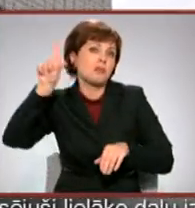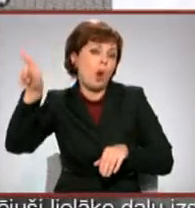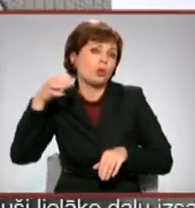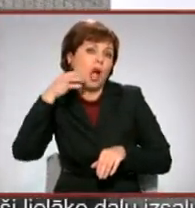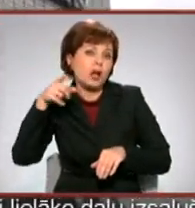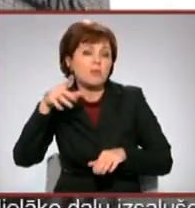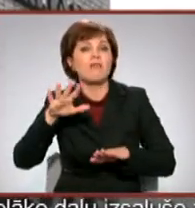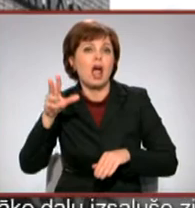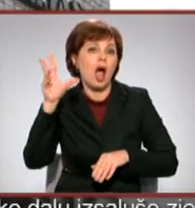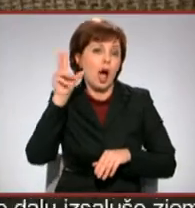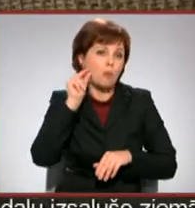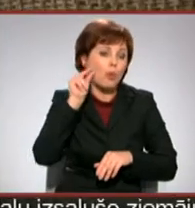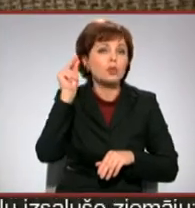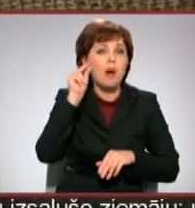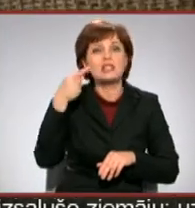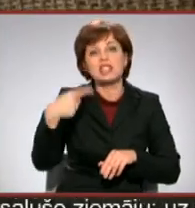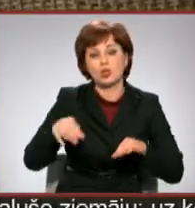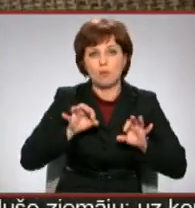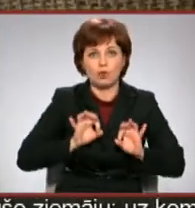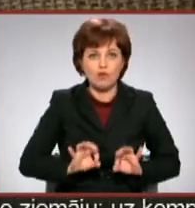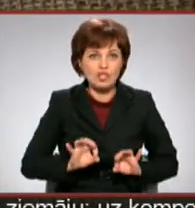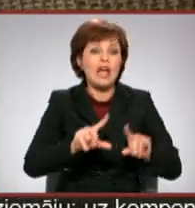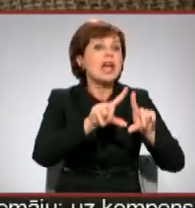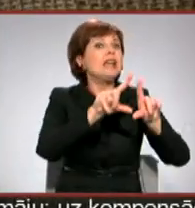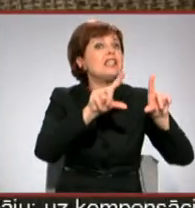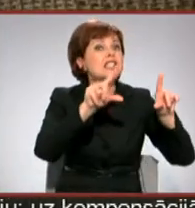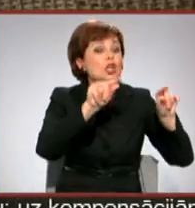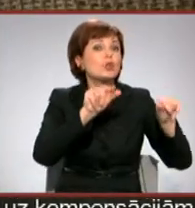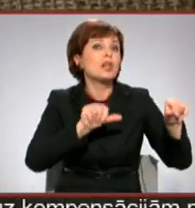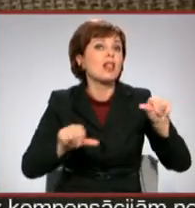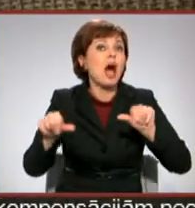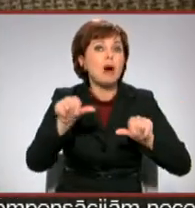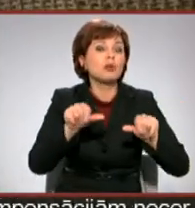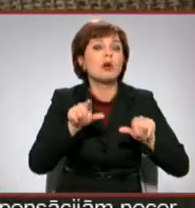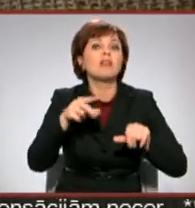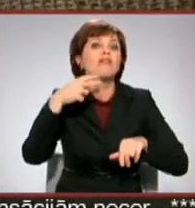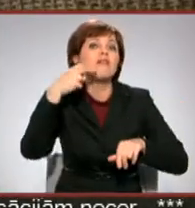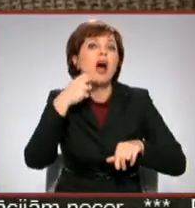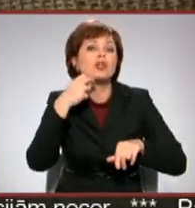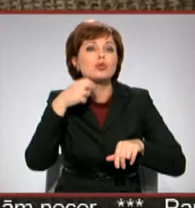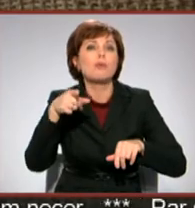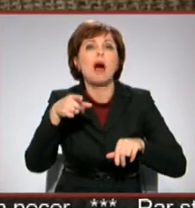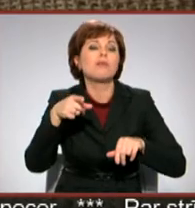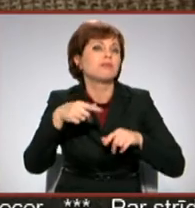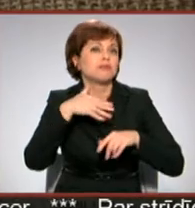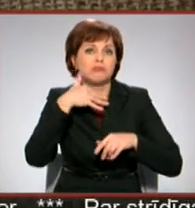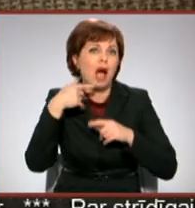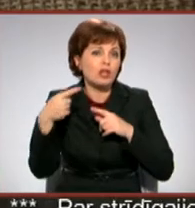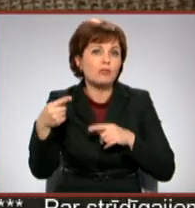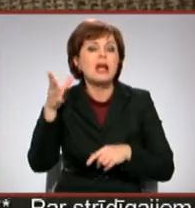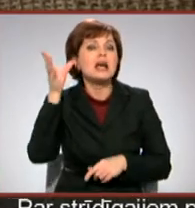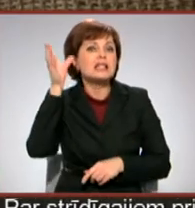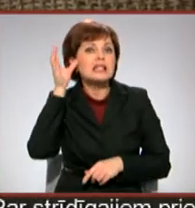citu profesiju. Institūta laboratorijās ir liels, varētu teikt, vecumu pārāvums. Zinātni ir